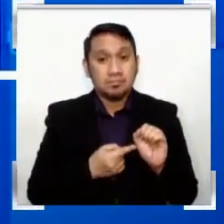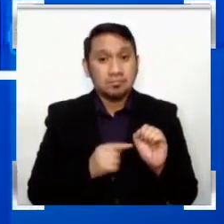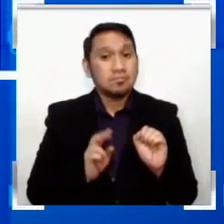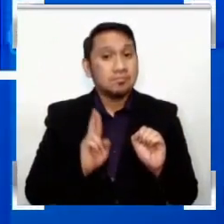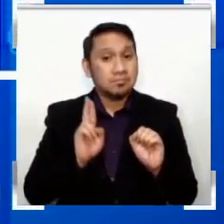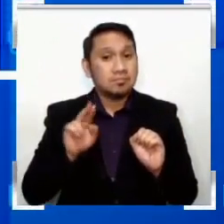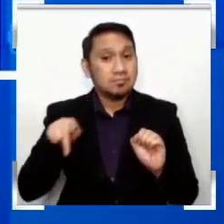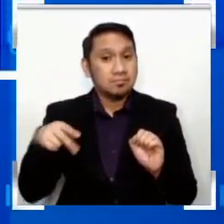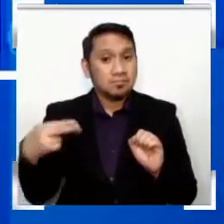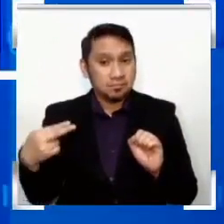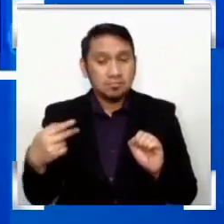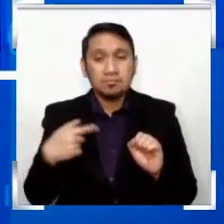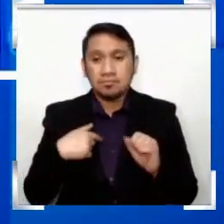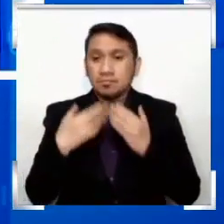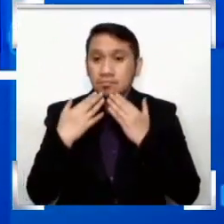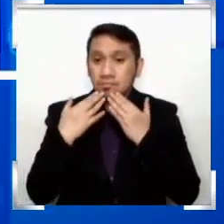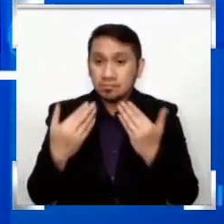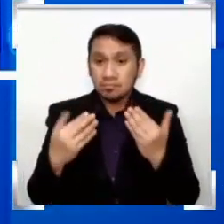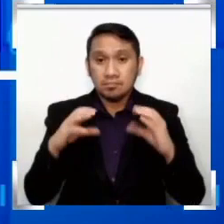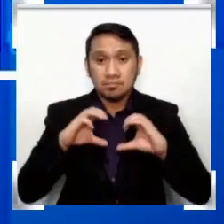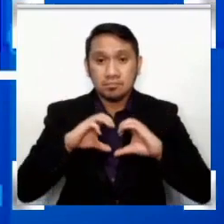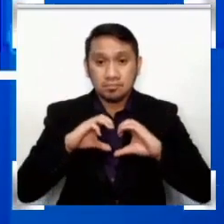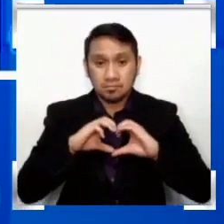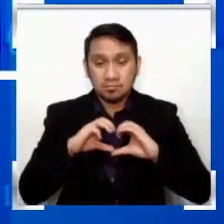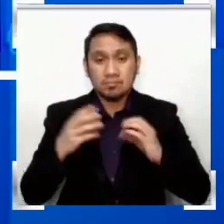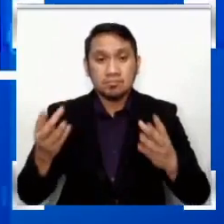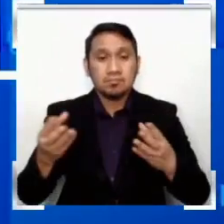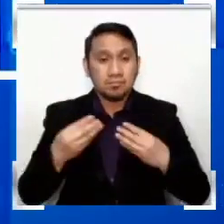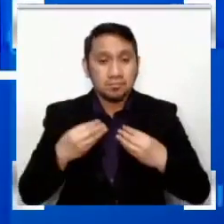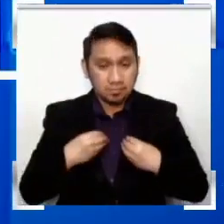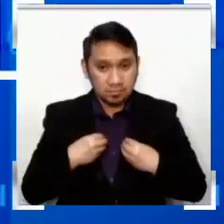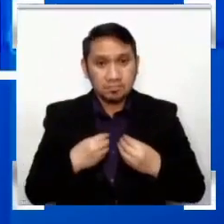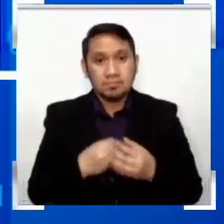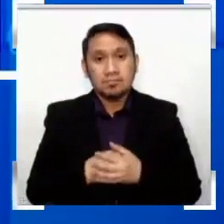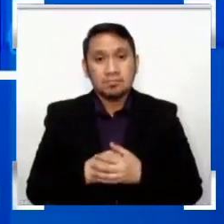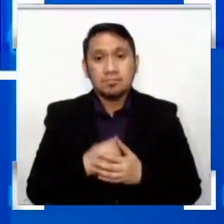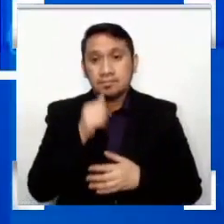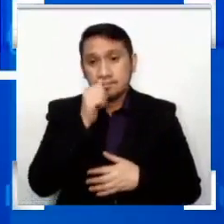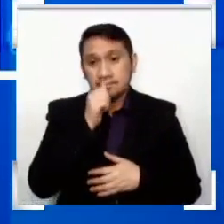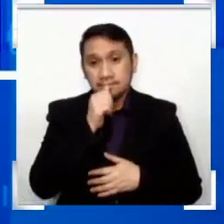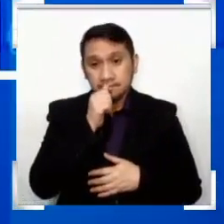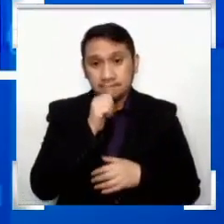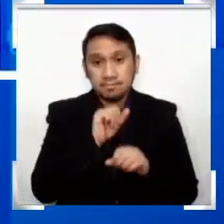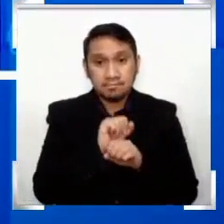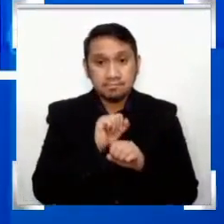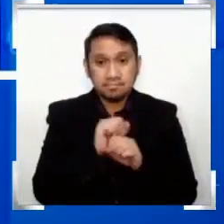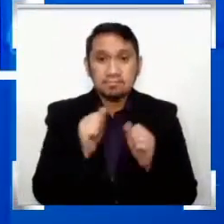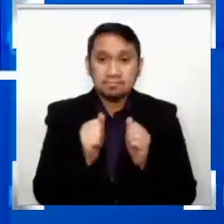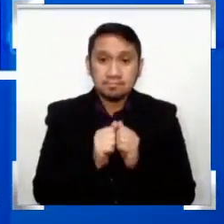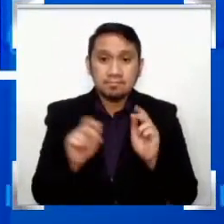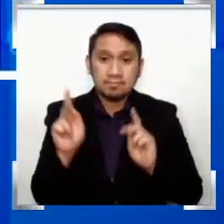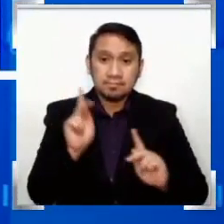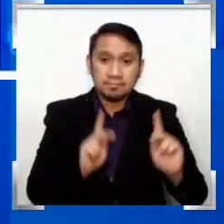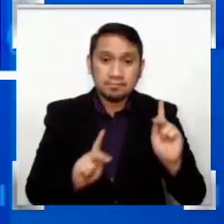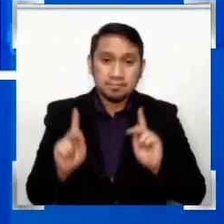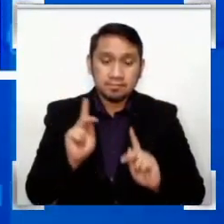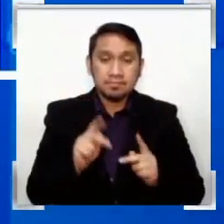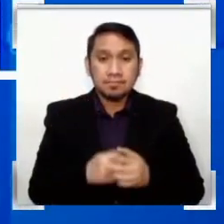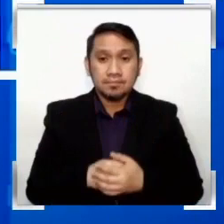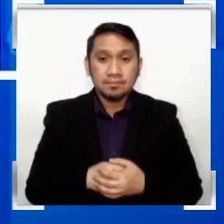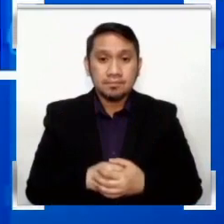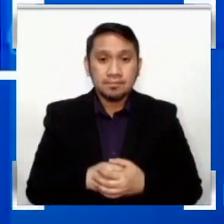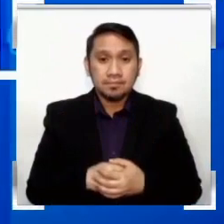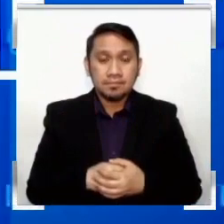sa PMA Network for giving me a chance to work with these people with this kind of material. Ayon